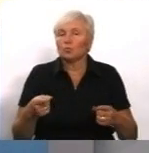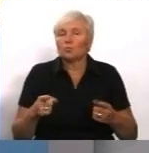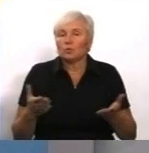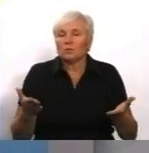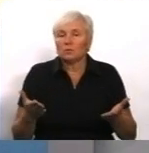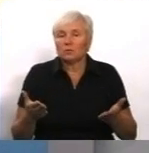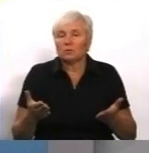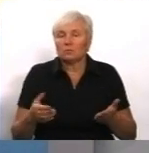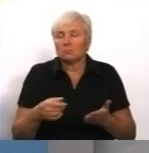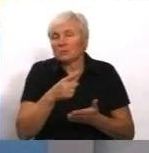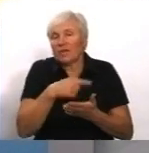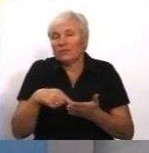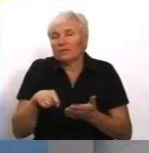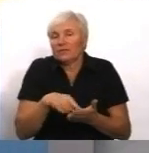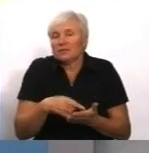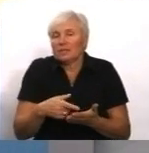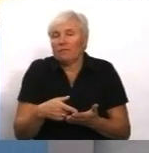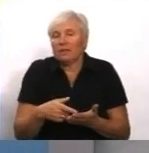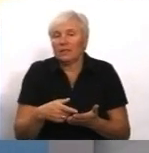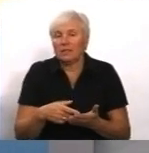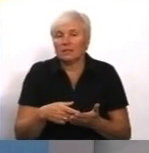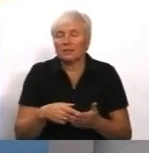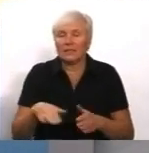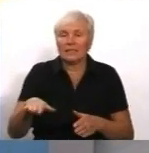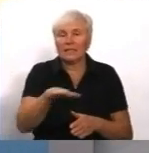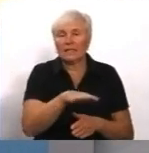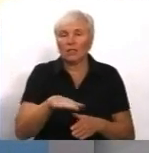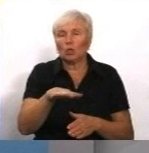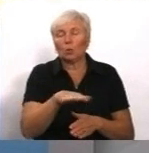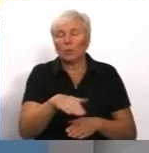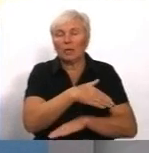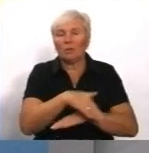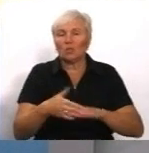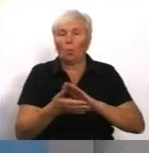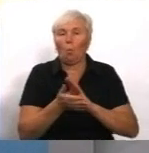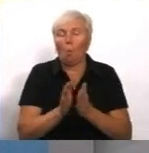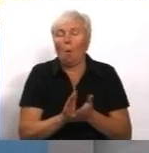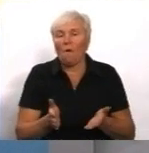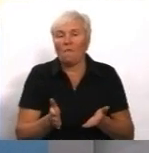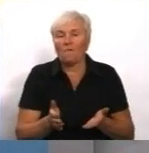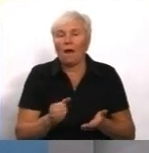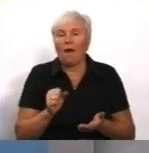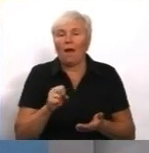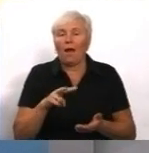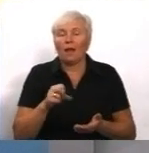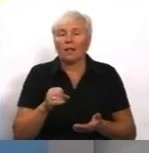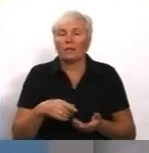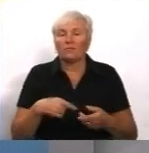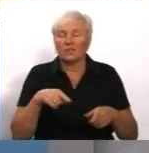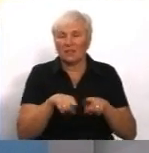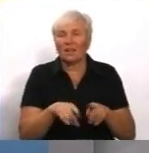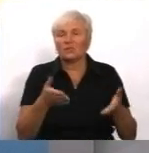виселили із території, митної території. Тому, але вона так і залишилася. У